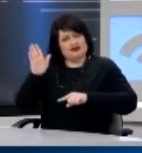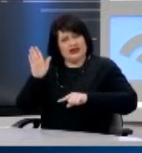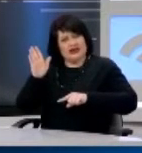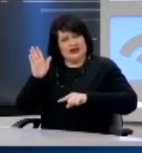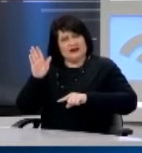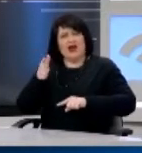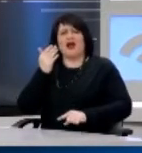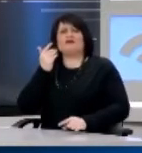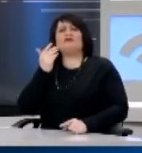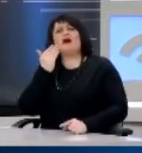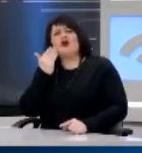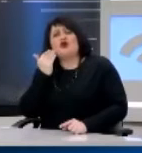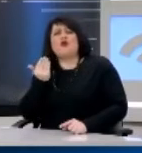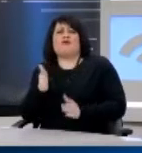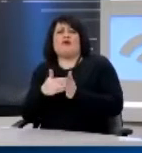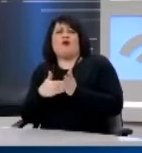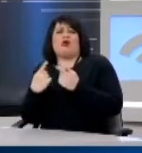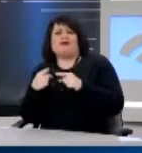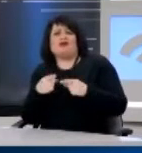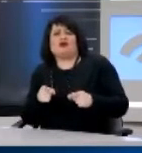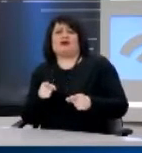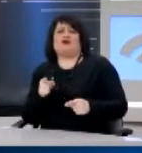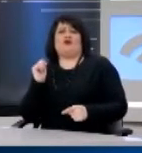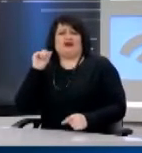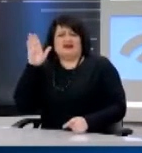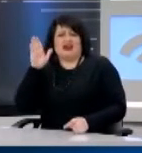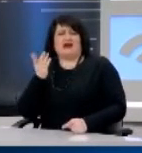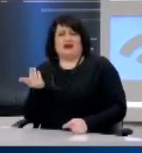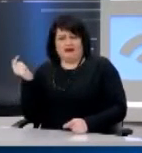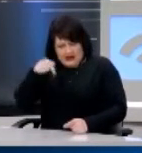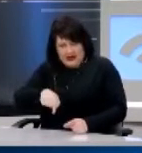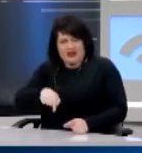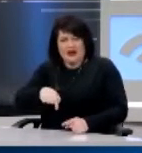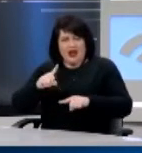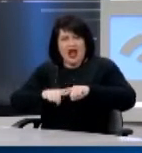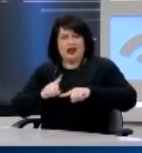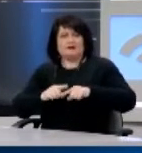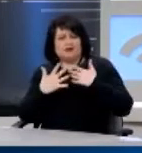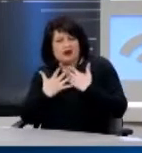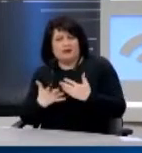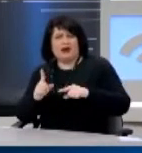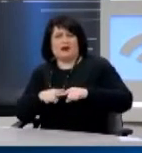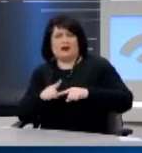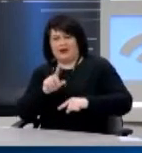Έλληνες, να αγαπάνε την Ελλάδα, να δημιουργούν για την Ελλάδα, να μας κάνουν περήφανους για την Ελλάδα.